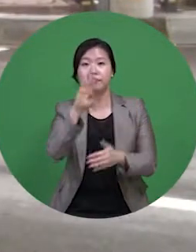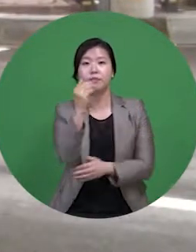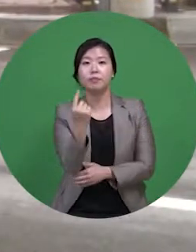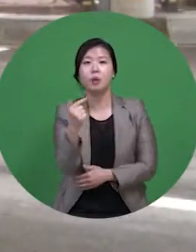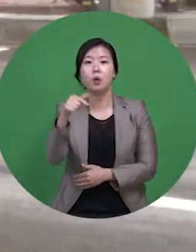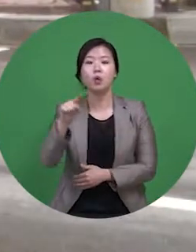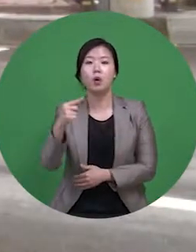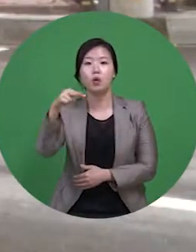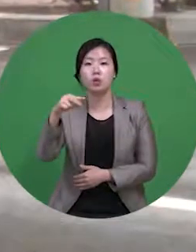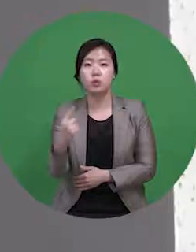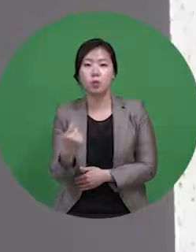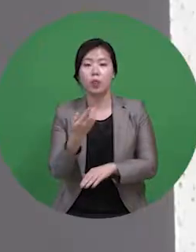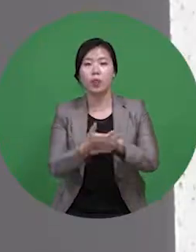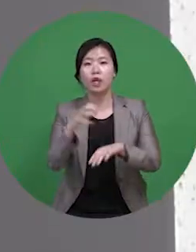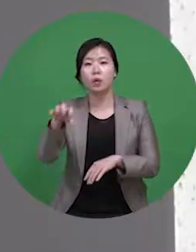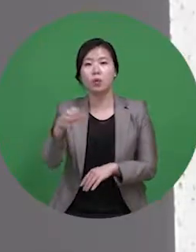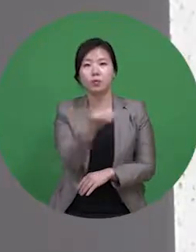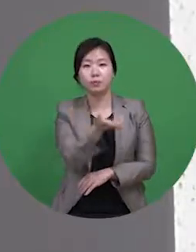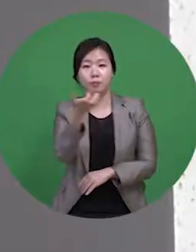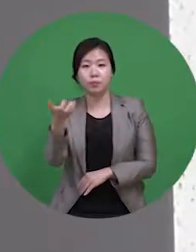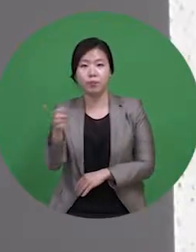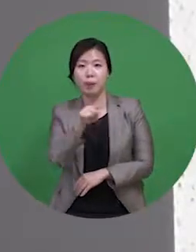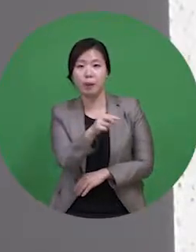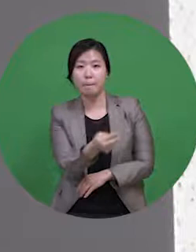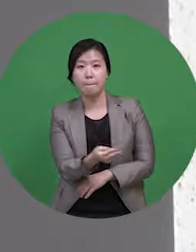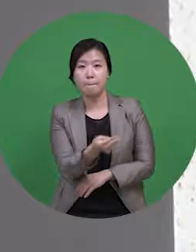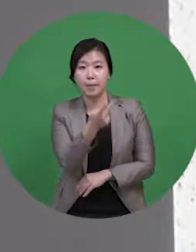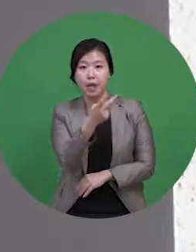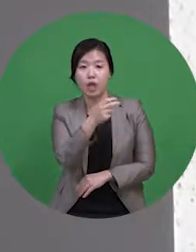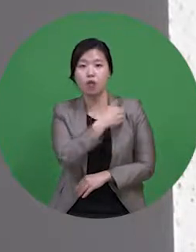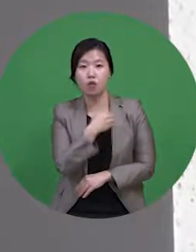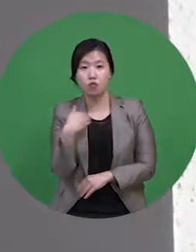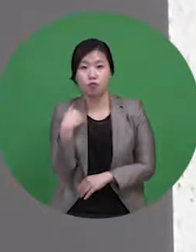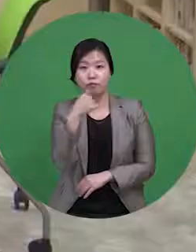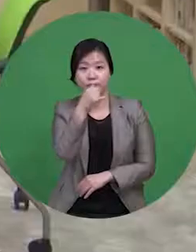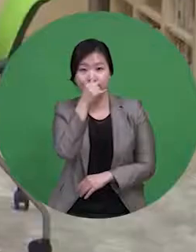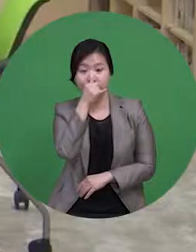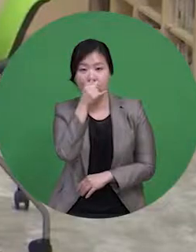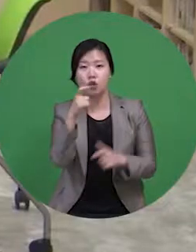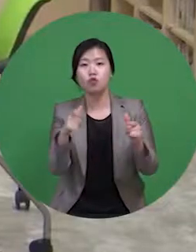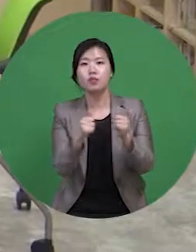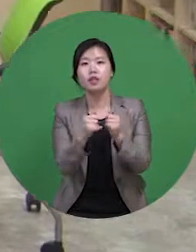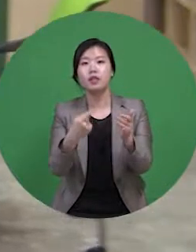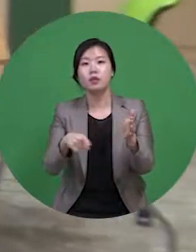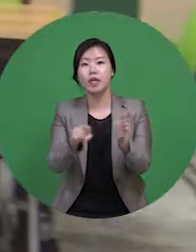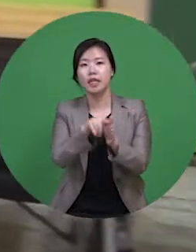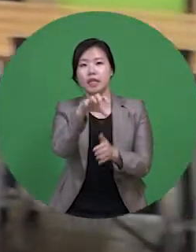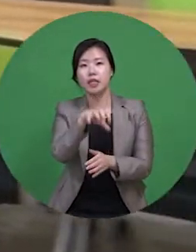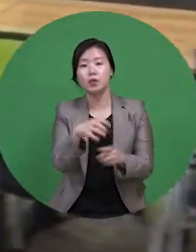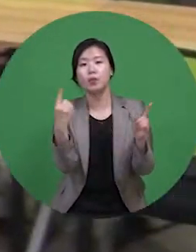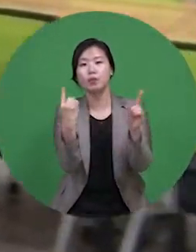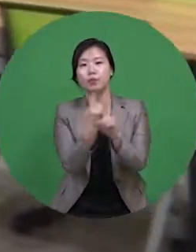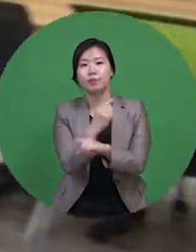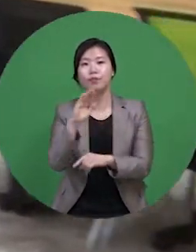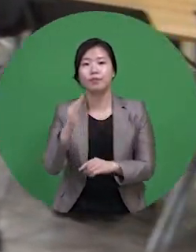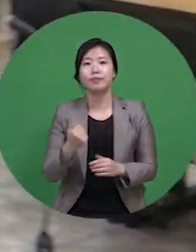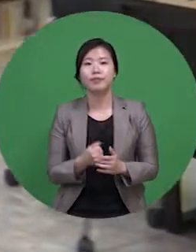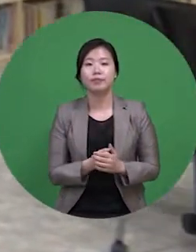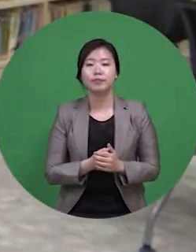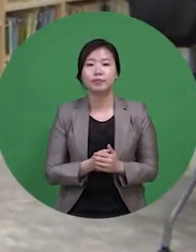구로구 보건소의 청사 재배치에 따라 발생한 여유 공간을 주민을 위한 장소로 조성하기 위해